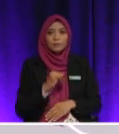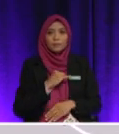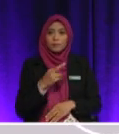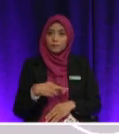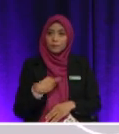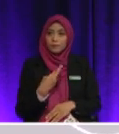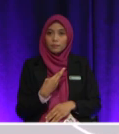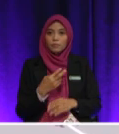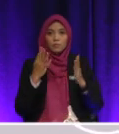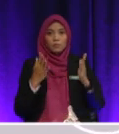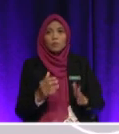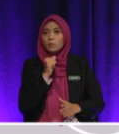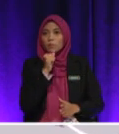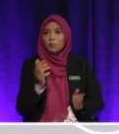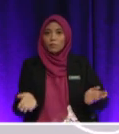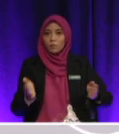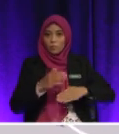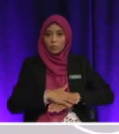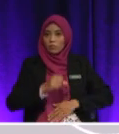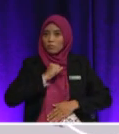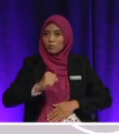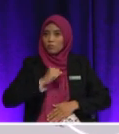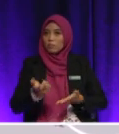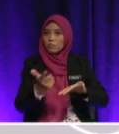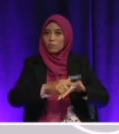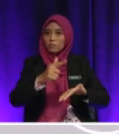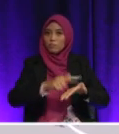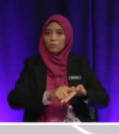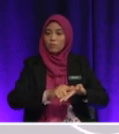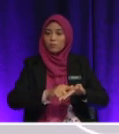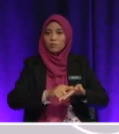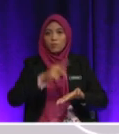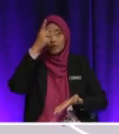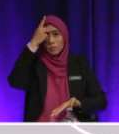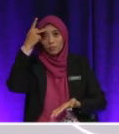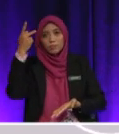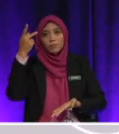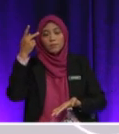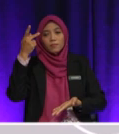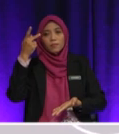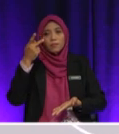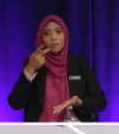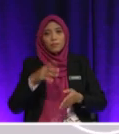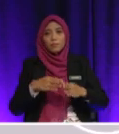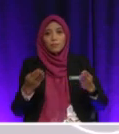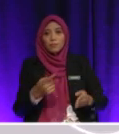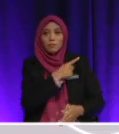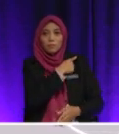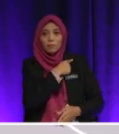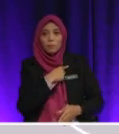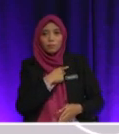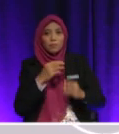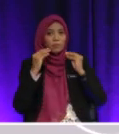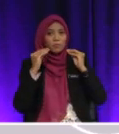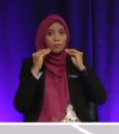orang bukan Melayu menentang odinya 1952 ini kiranya dan bahasa Tamil cuma